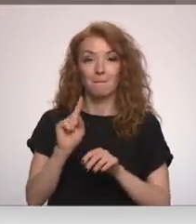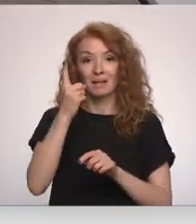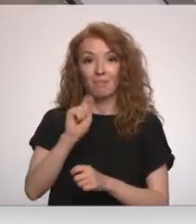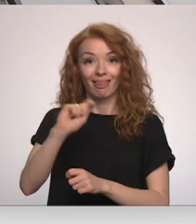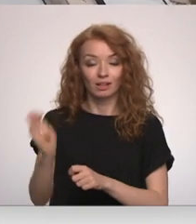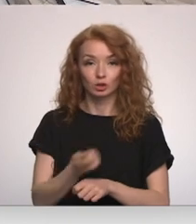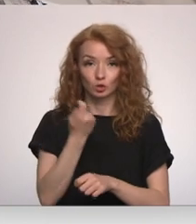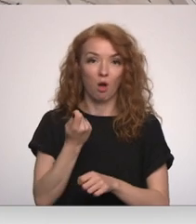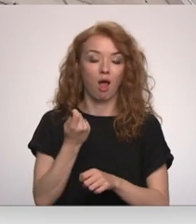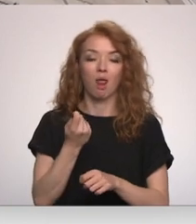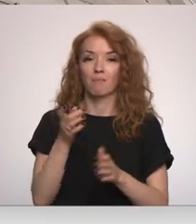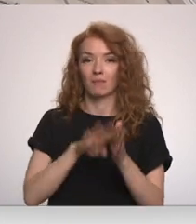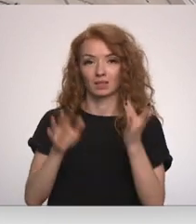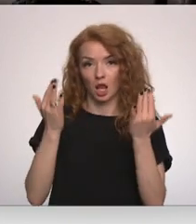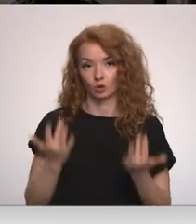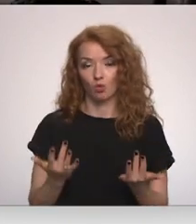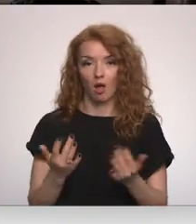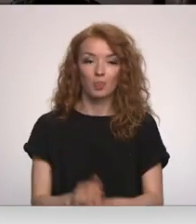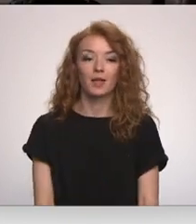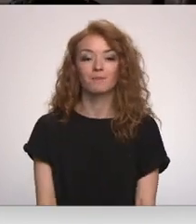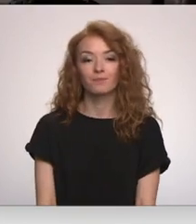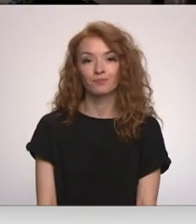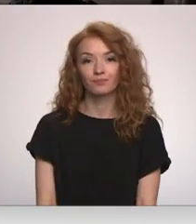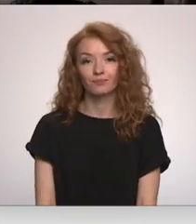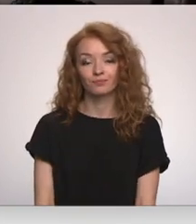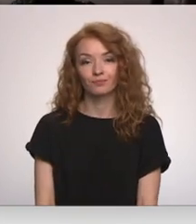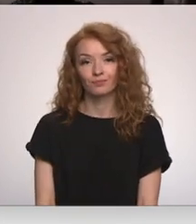izsoles beigušās bez rezultātiem. Dinija Jemļanova, Māris Justs, Latvijas televīzija.